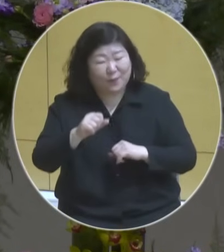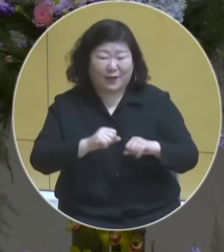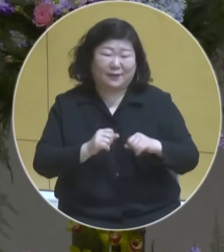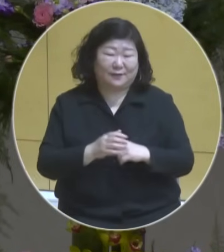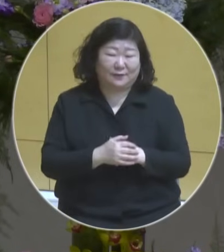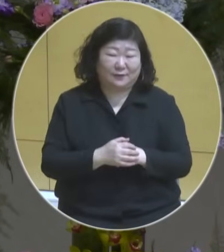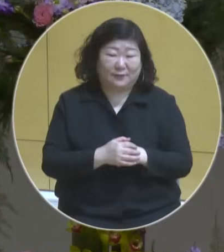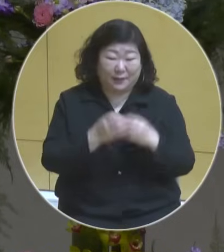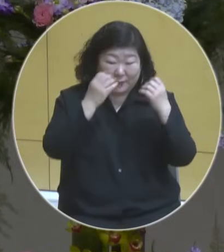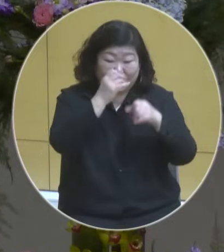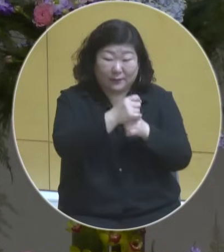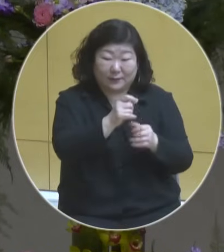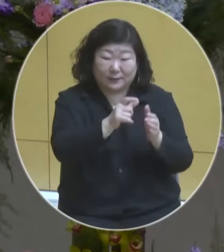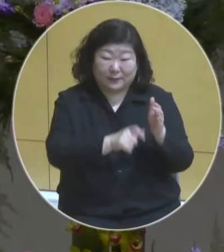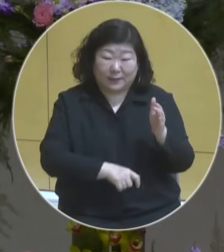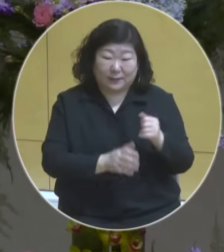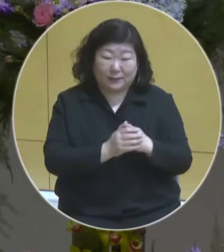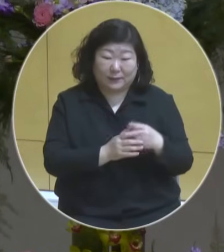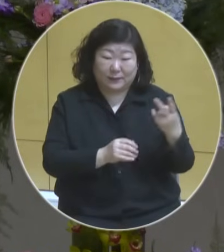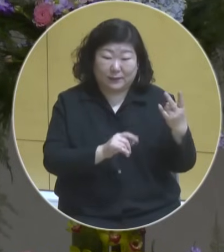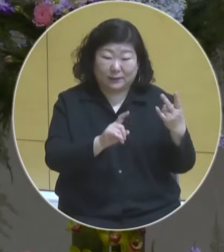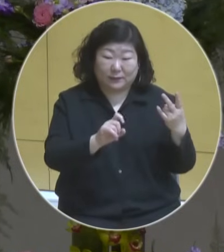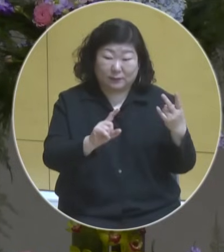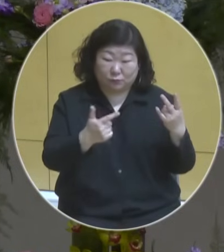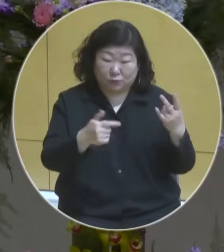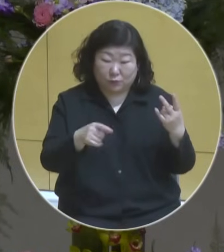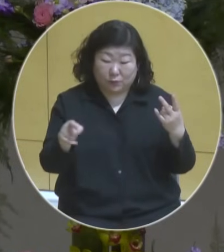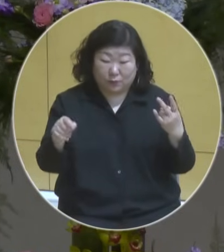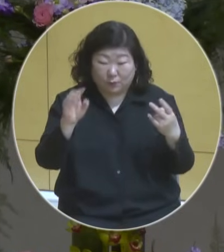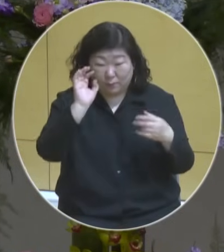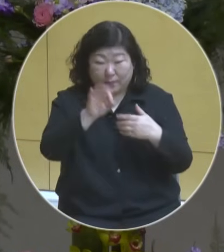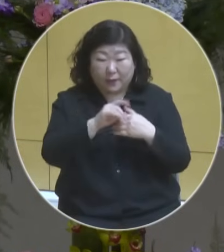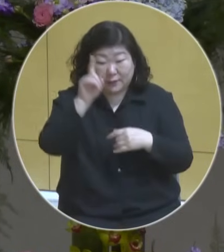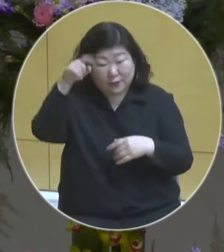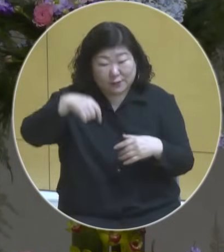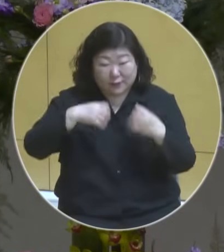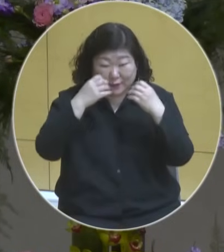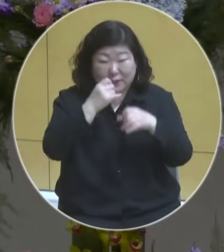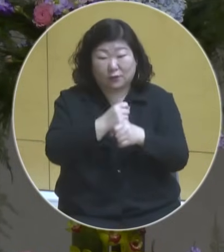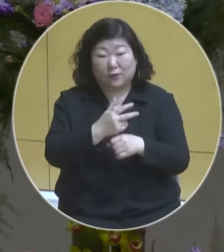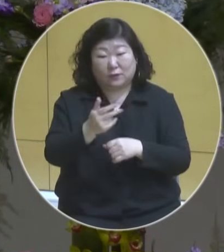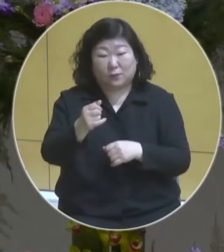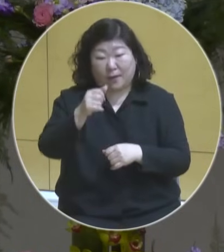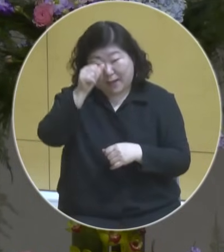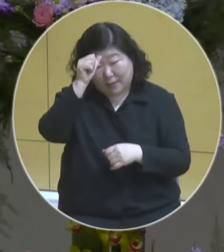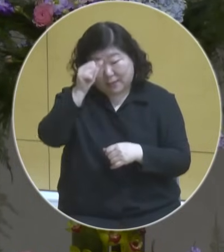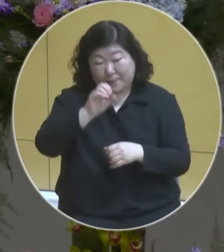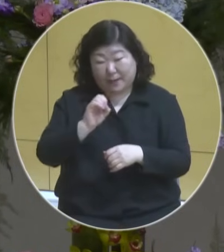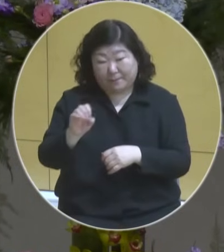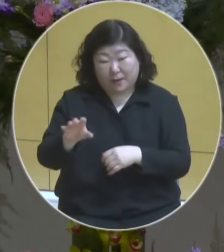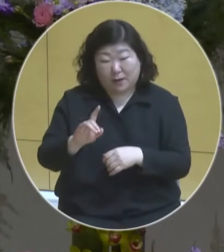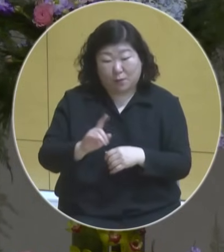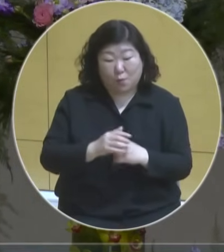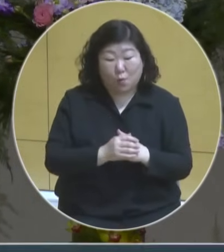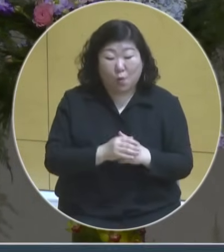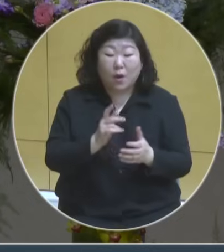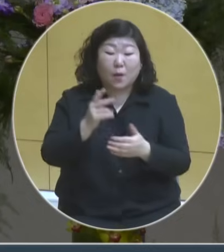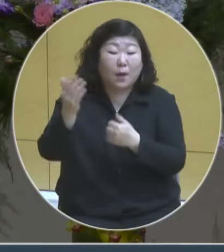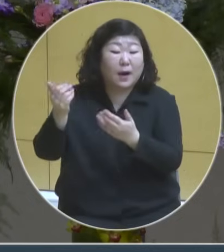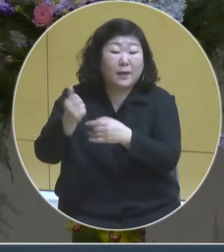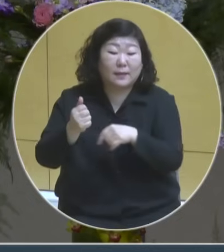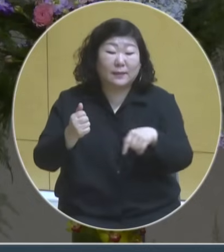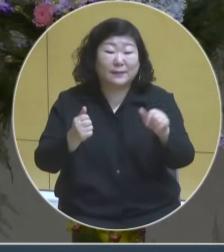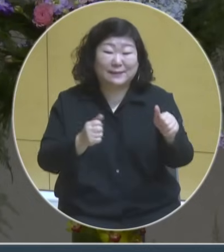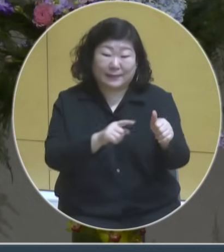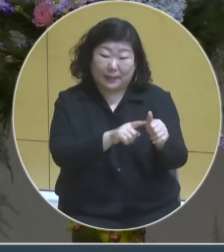창세기 2장 16절부터 17절 보니까 천지를 창조하시고 하나님께서 아담에게 이렇게 말씀하십니다 여호와 하나님이 그